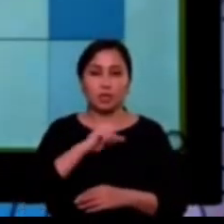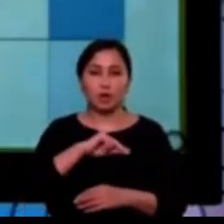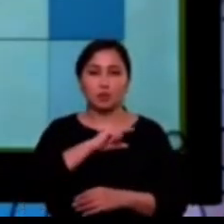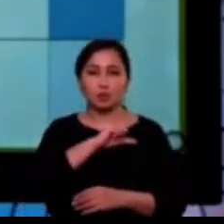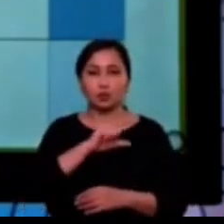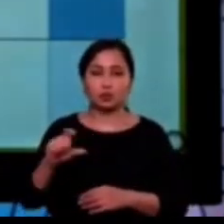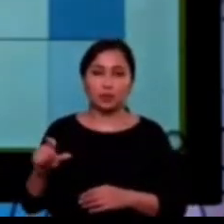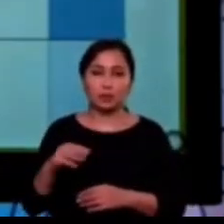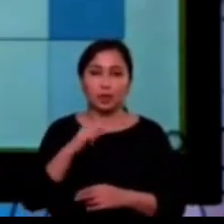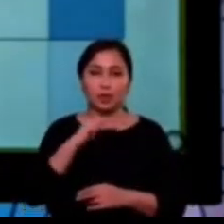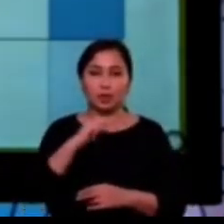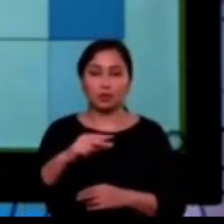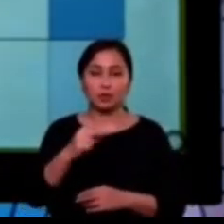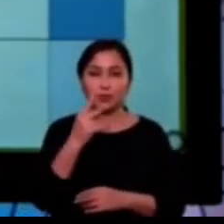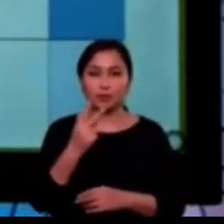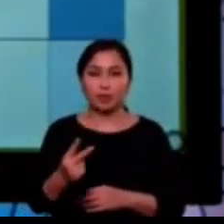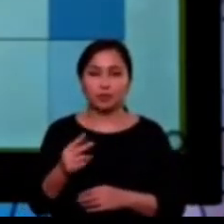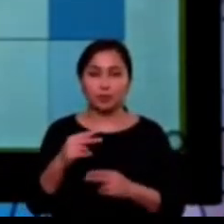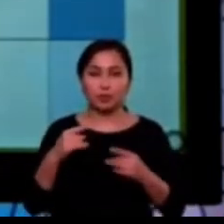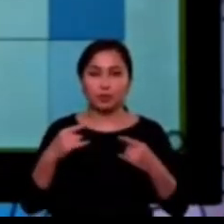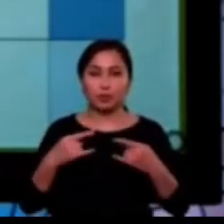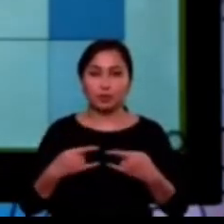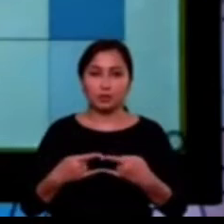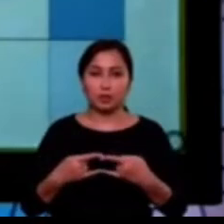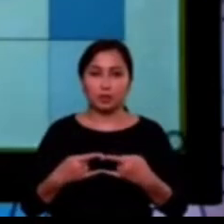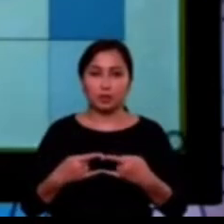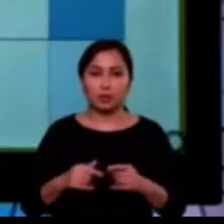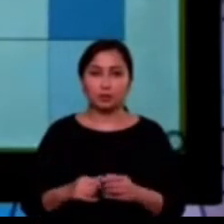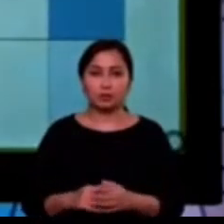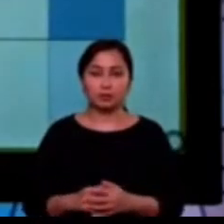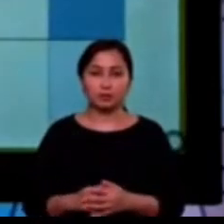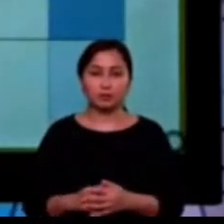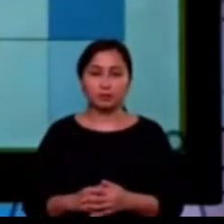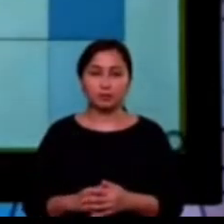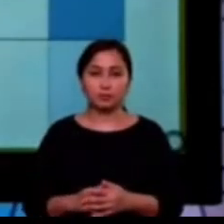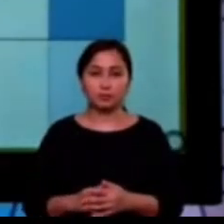строки. Внимательно посмотрите на экран.